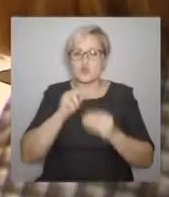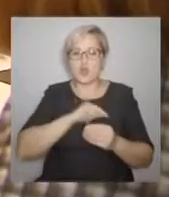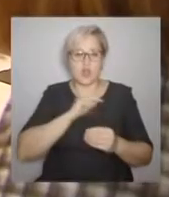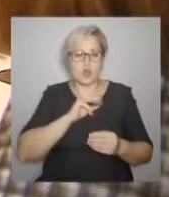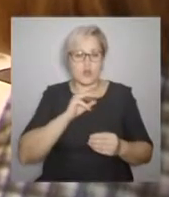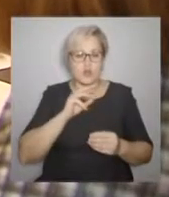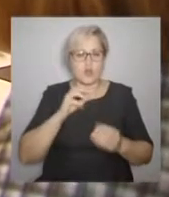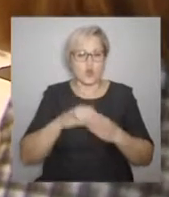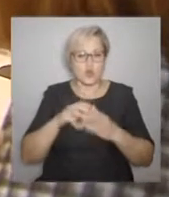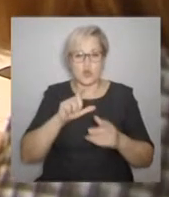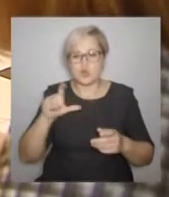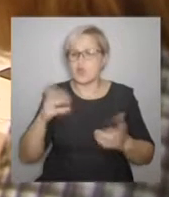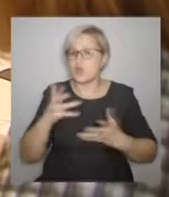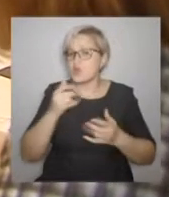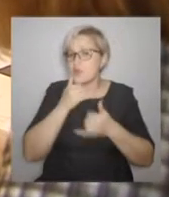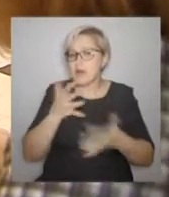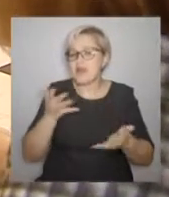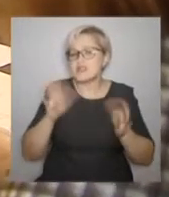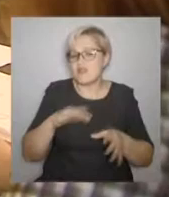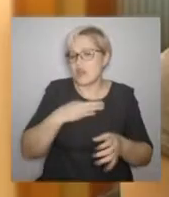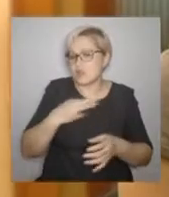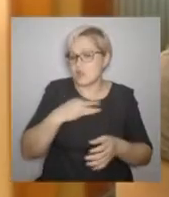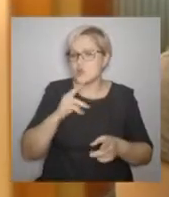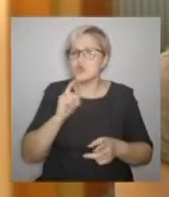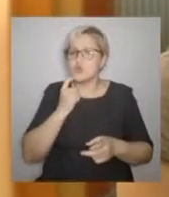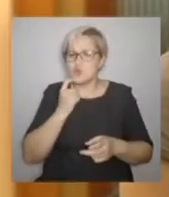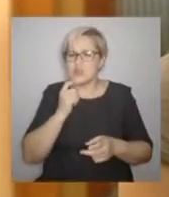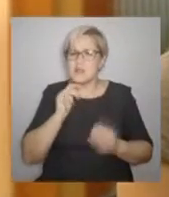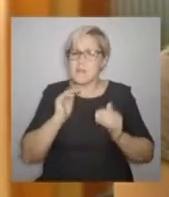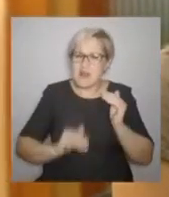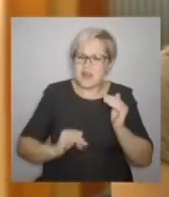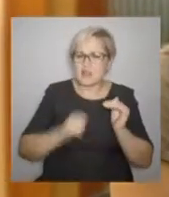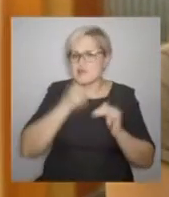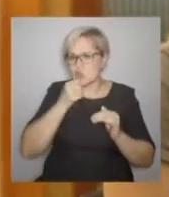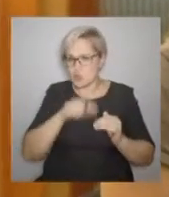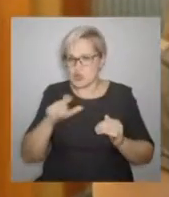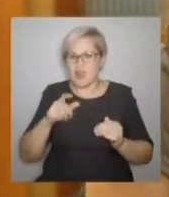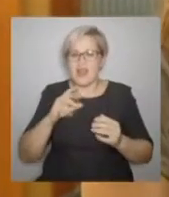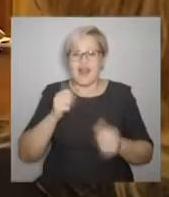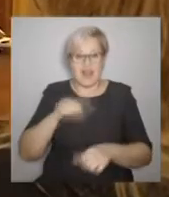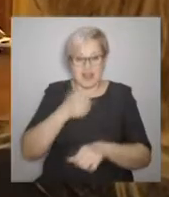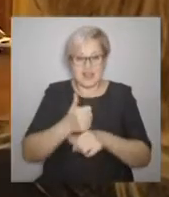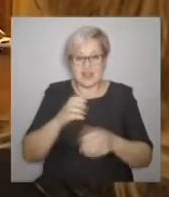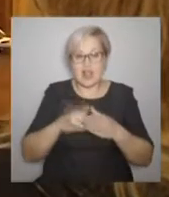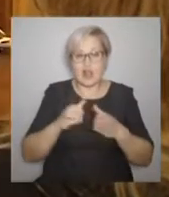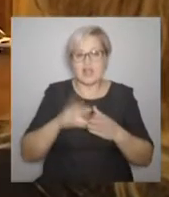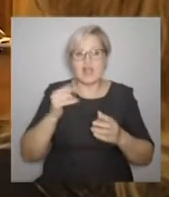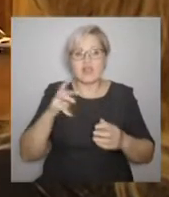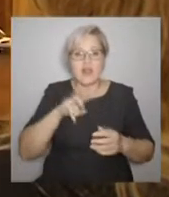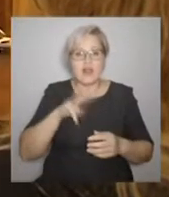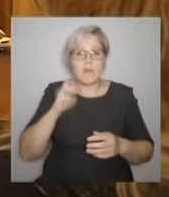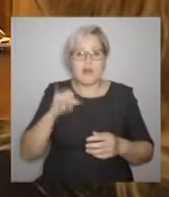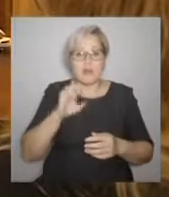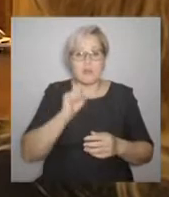работы инициативной группы людей, которые не могли оставаться равнодушными к трудностям маленьких и взрослых. Лидер коллектива